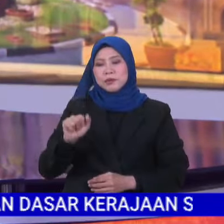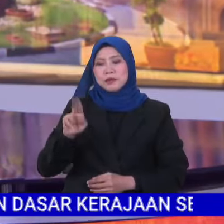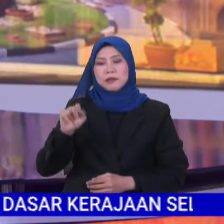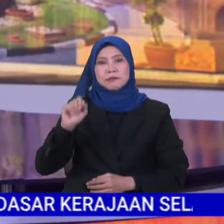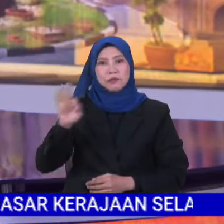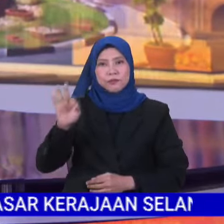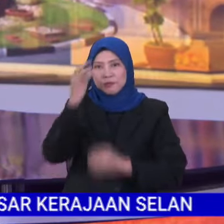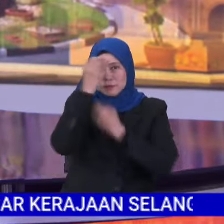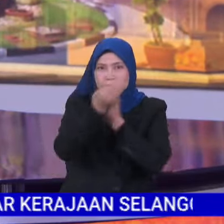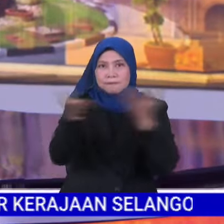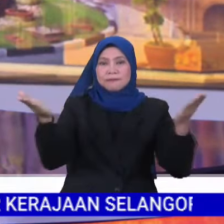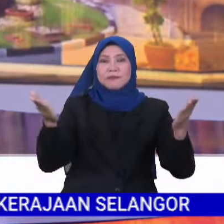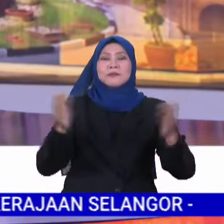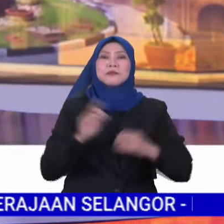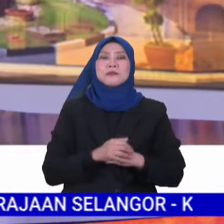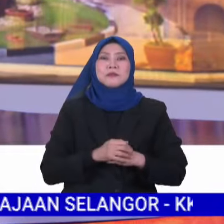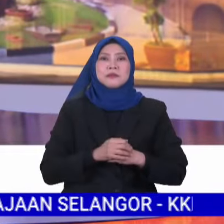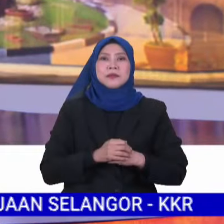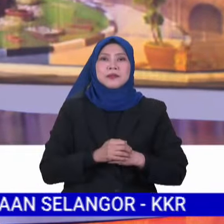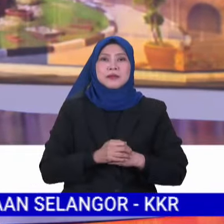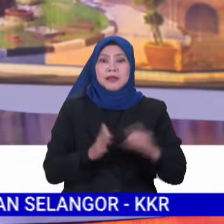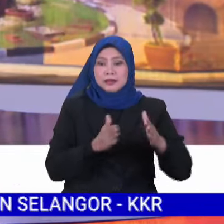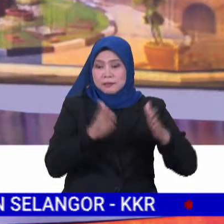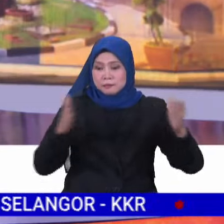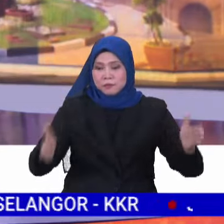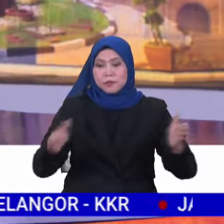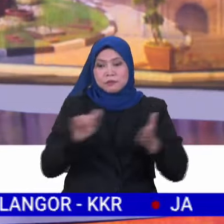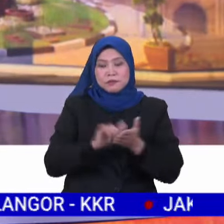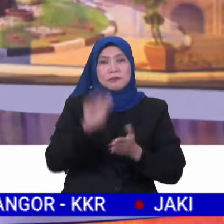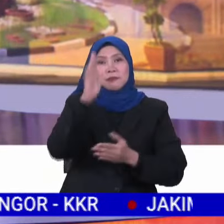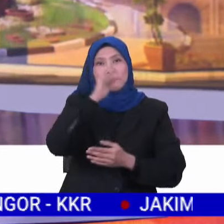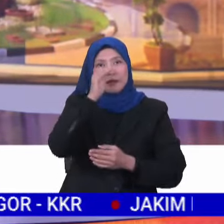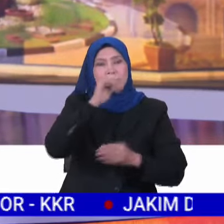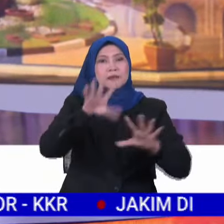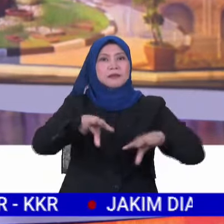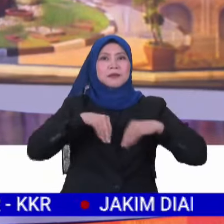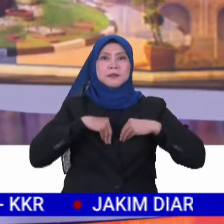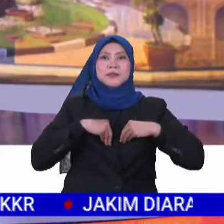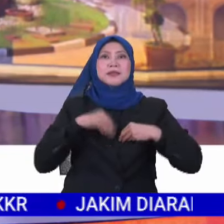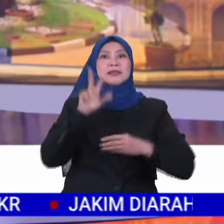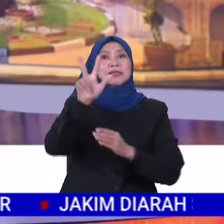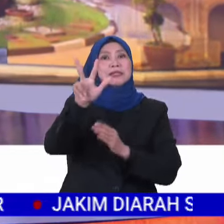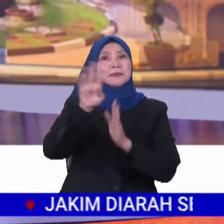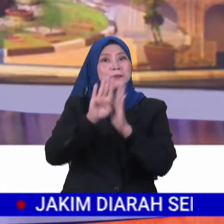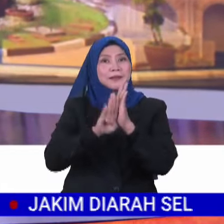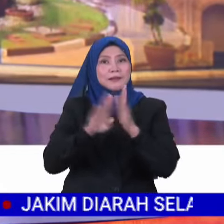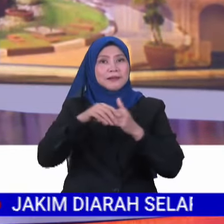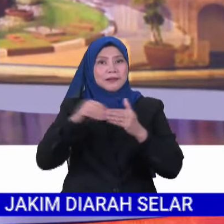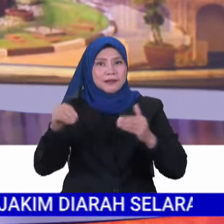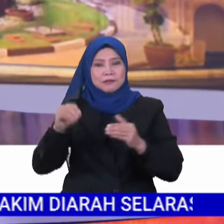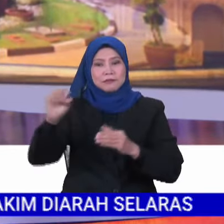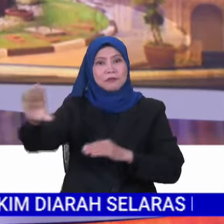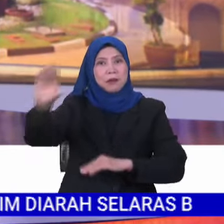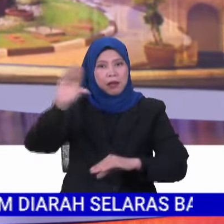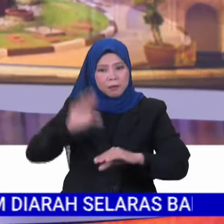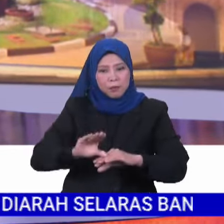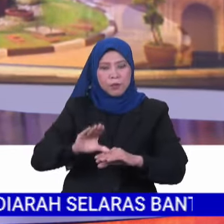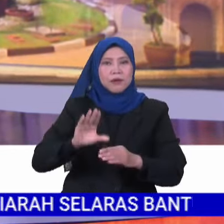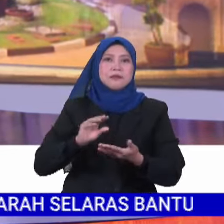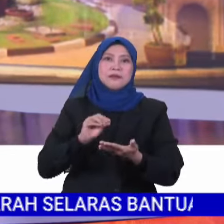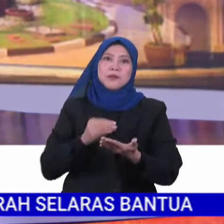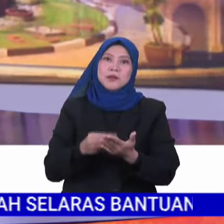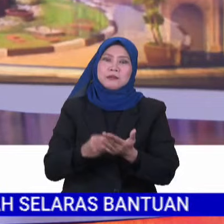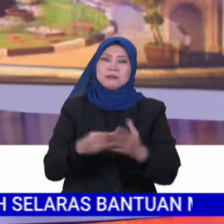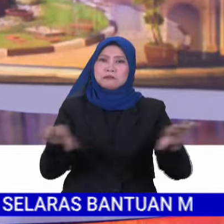memadamkan secara keseluruhan sepanjang tempo Itu Melaka menerima lebih 3 Binjai nilai pelaburan dengan